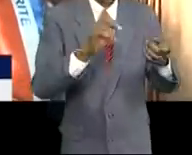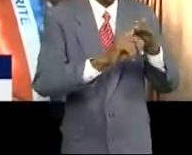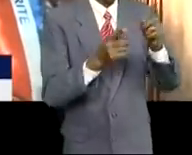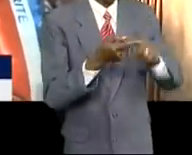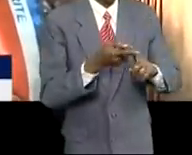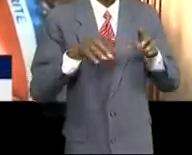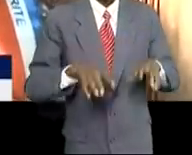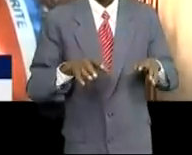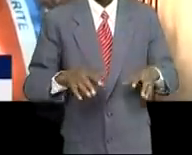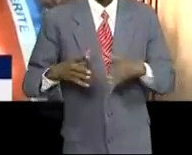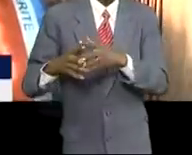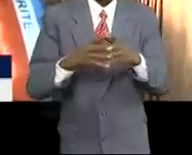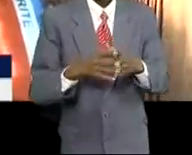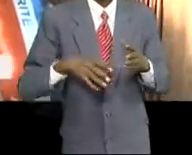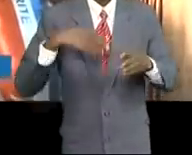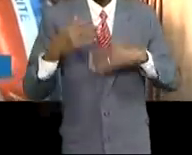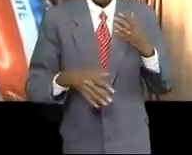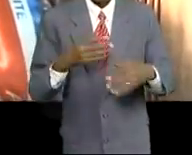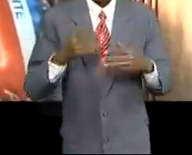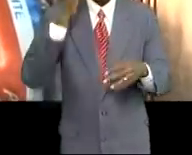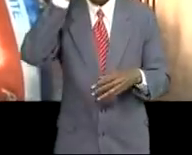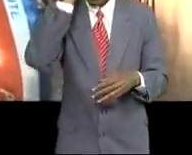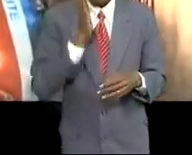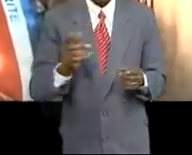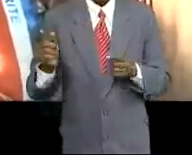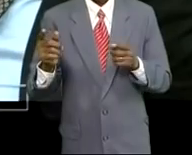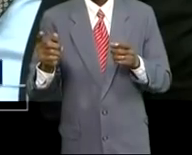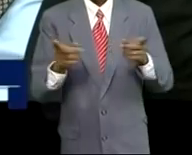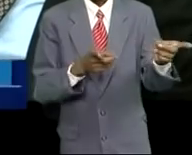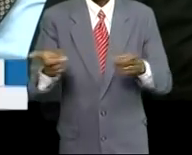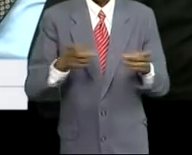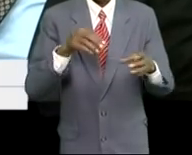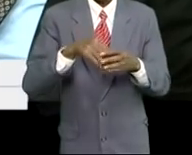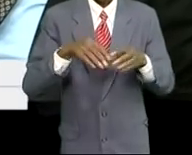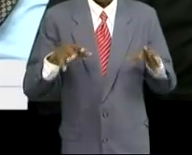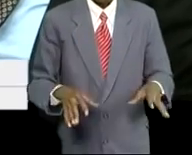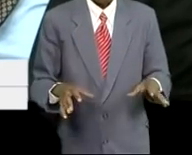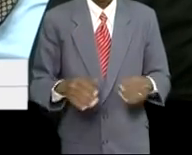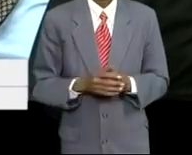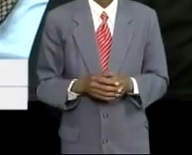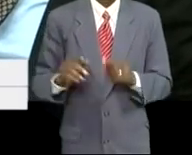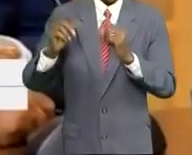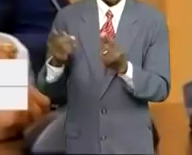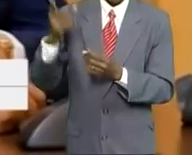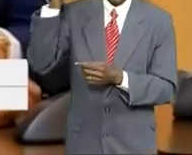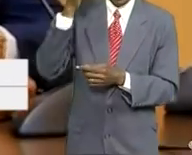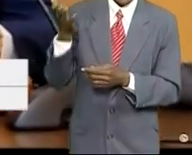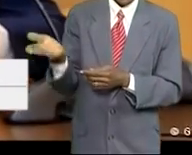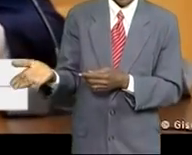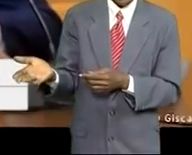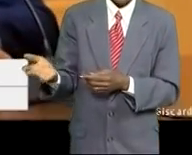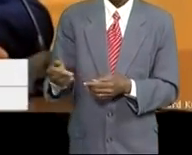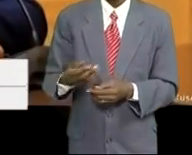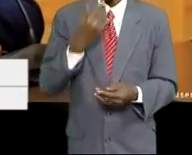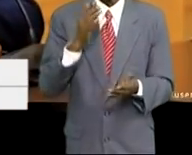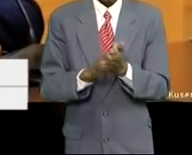nouvelle vision de la gouvernance en République démocratique du Congo. Ces regroupements politiques saluent le leadership du chef de